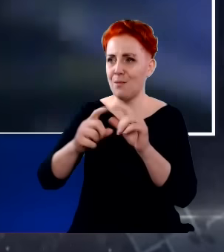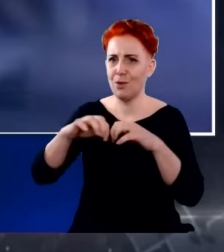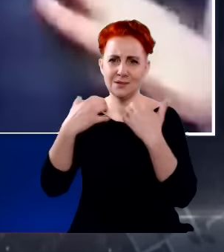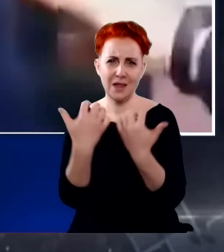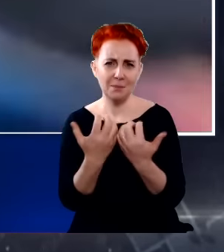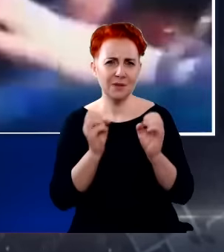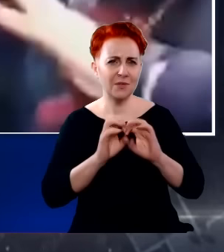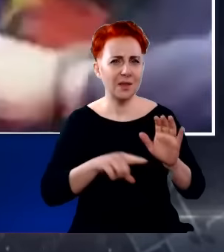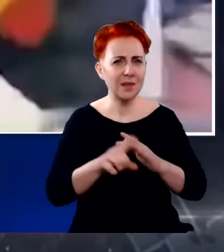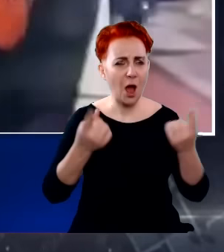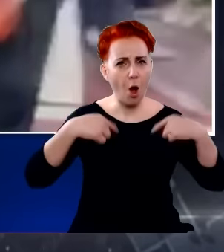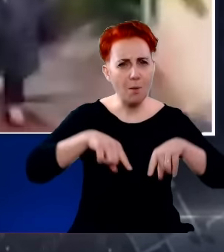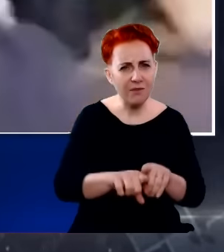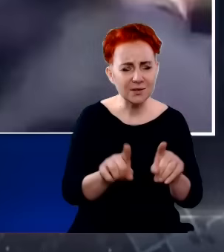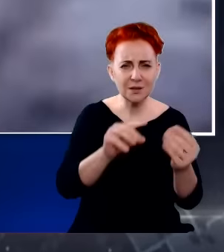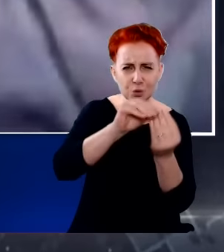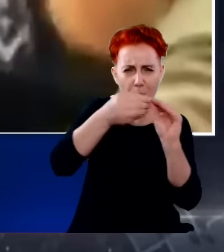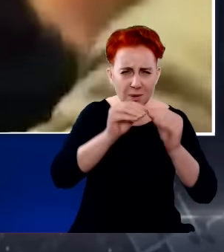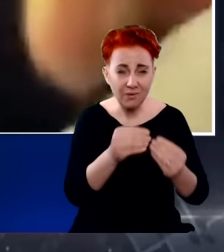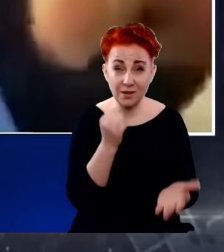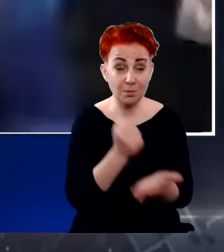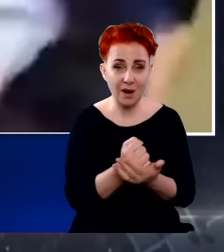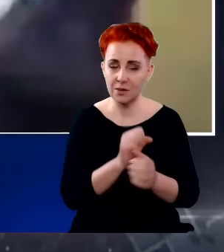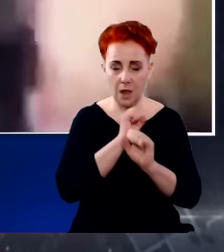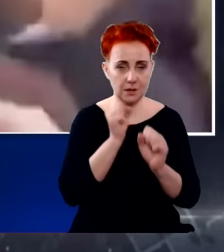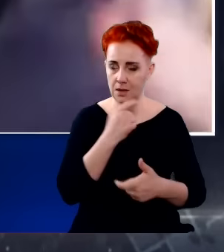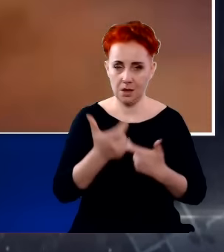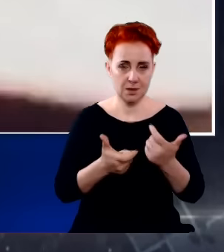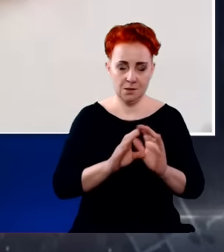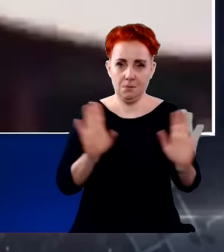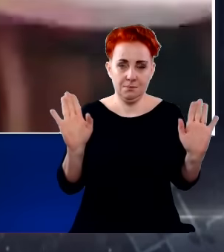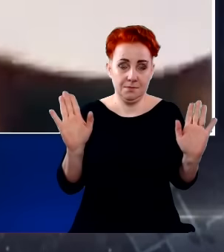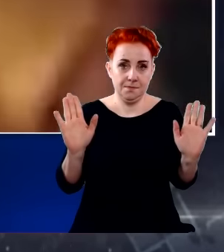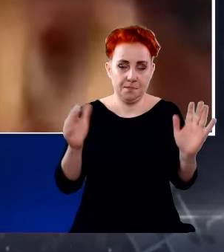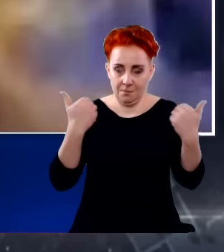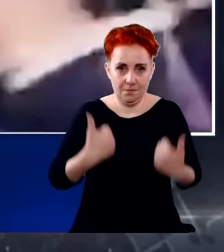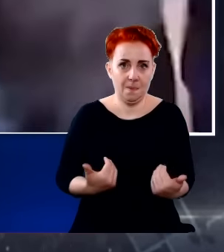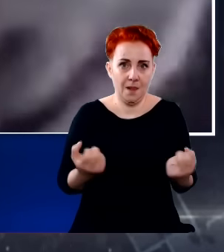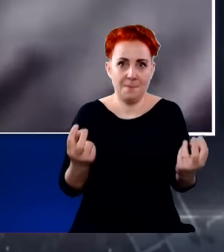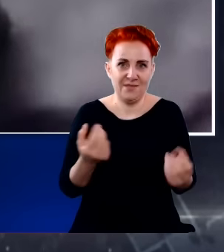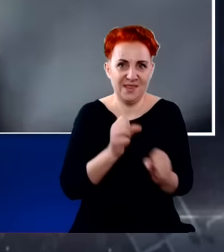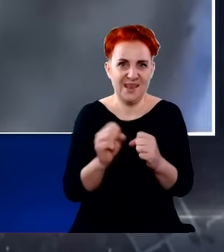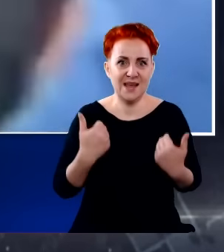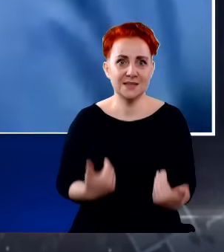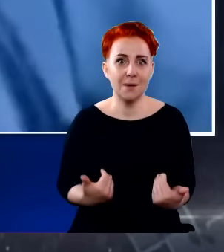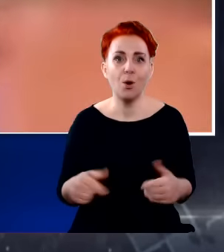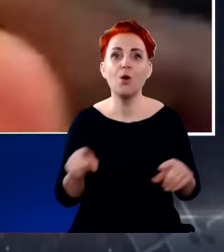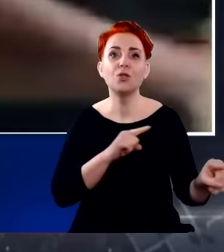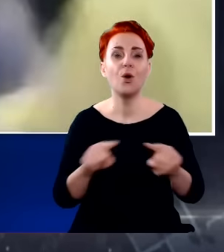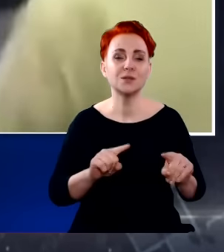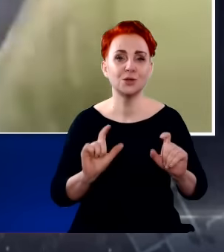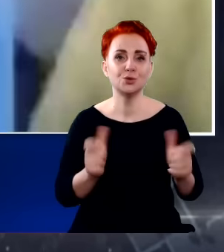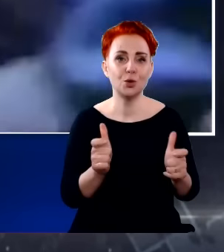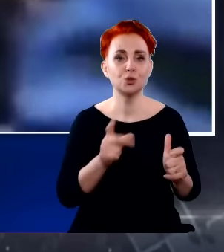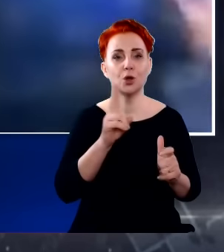tłumaczy obywatelom zawiłości prawa. No ja bym się nigdy czegoś takiego nie podjęła, nie będąc prawnikiem, bo to świadczy o tym, że ktoś ma bardzo